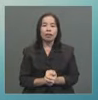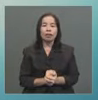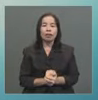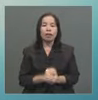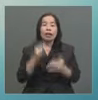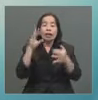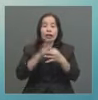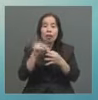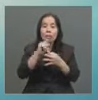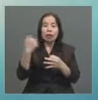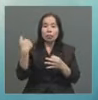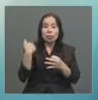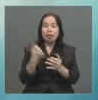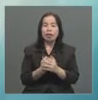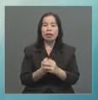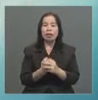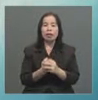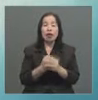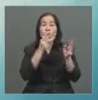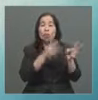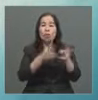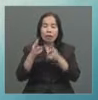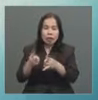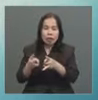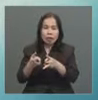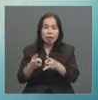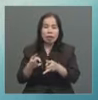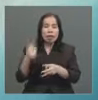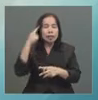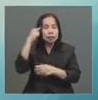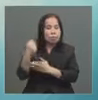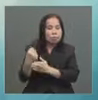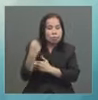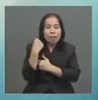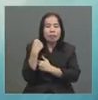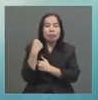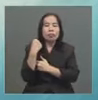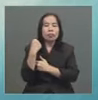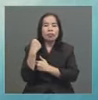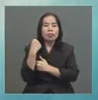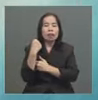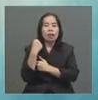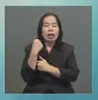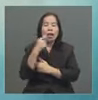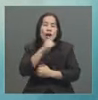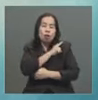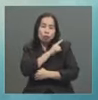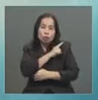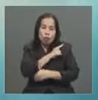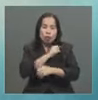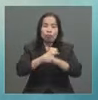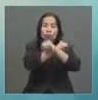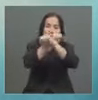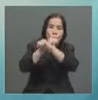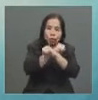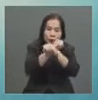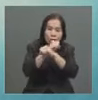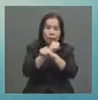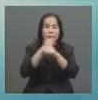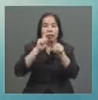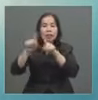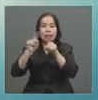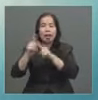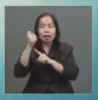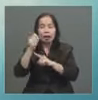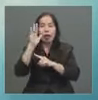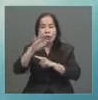เชื่อมั่นในการที่จะปกป้องเชื่อมั่นในเรื่องของการที่การดูแลป้องกันมาตรการการดูแลป้องกันนะครับ